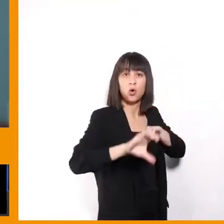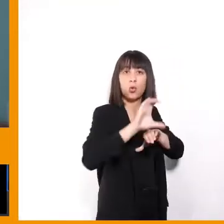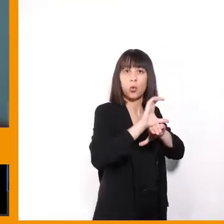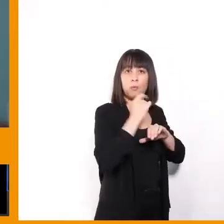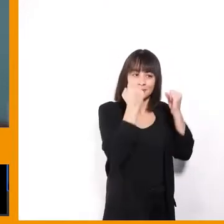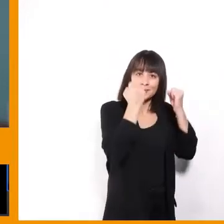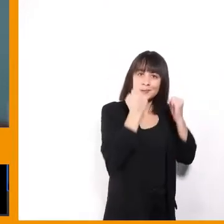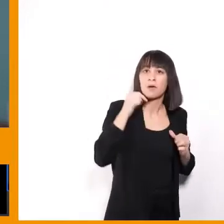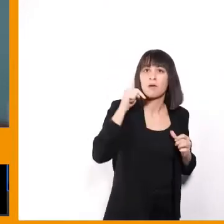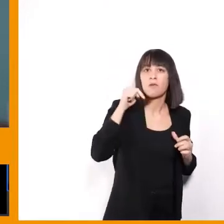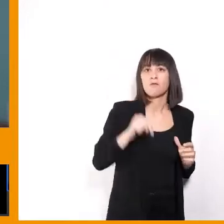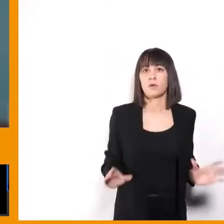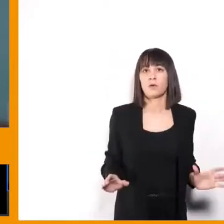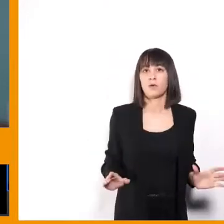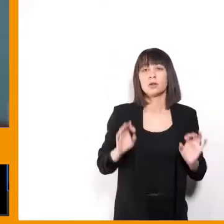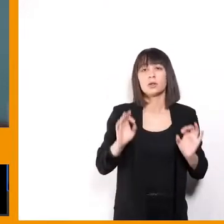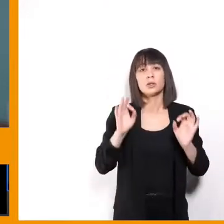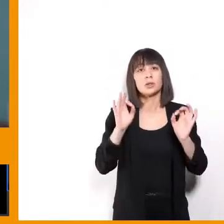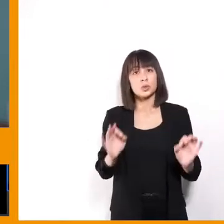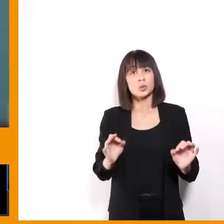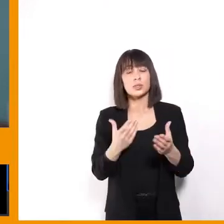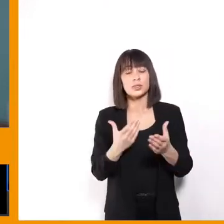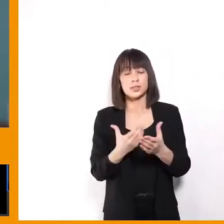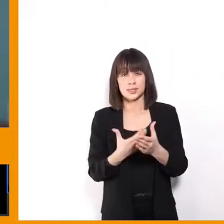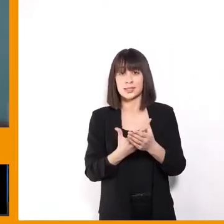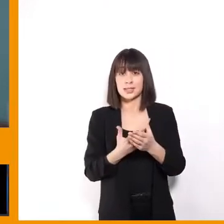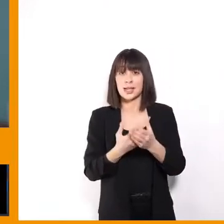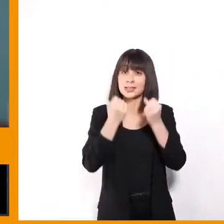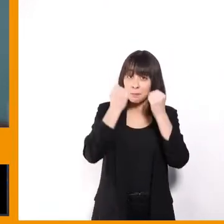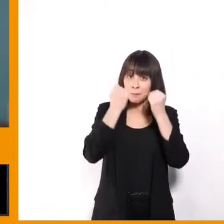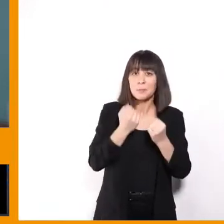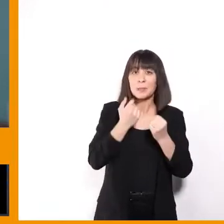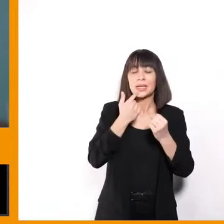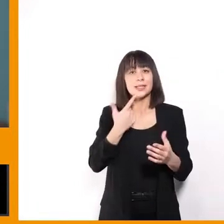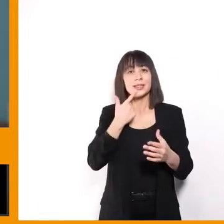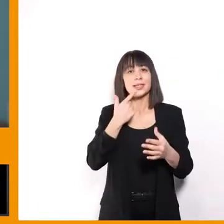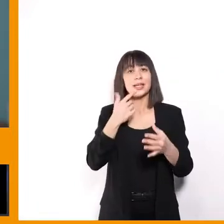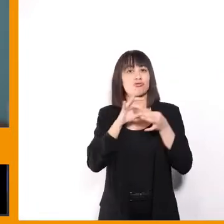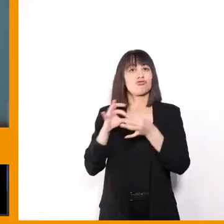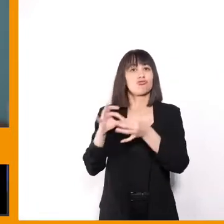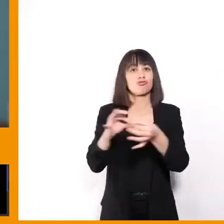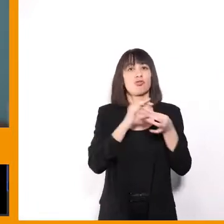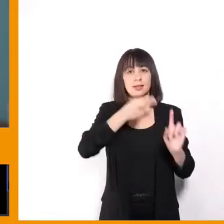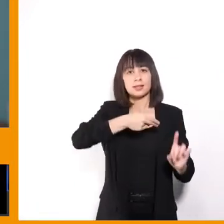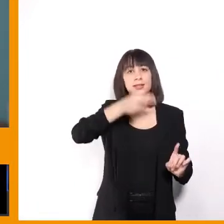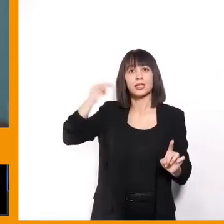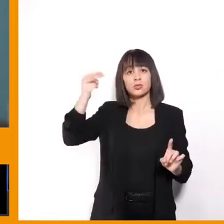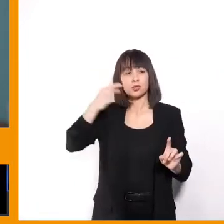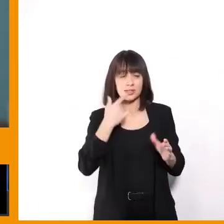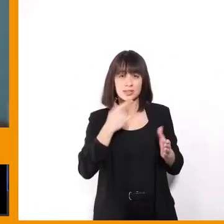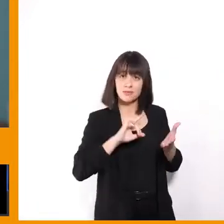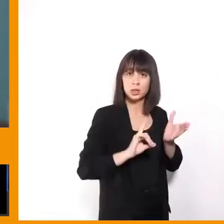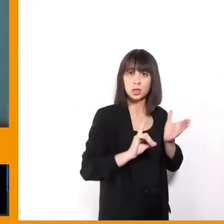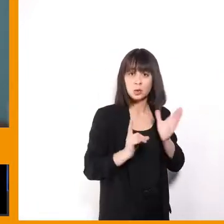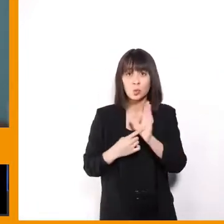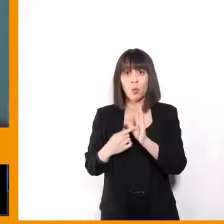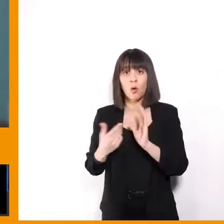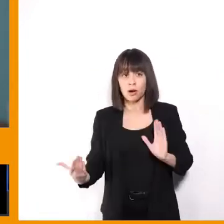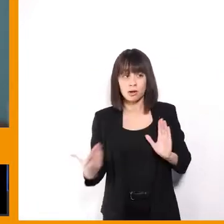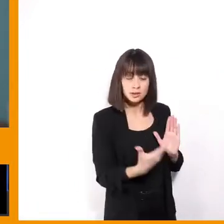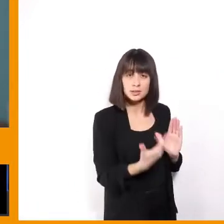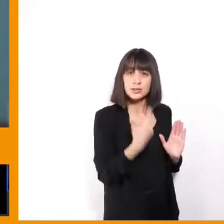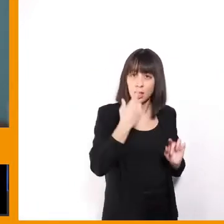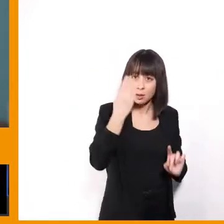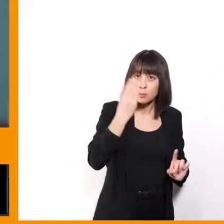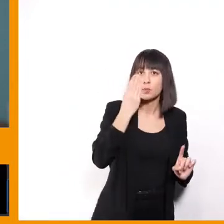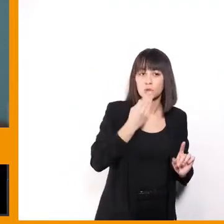pilier de la solidarité nationale, et je veux les aider dans leur droit à congé lorsqu'ils en ont besoin, et je veux les aider à avoir là aussi